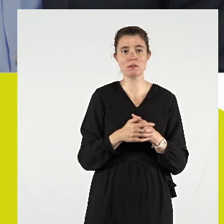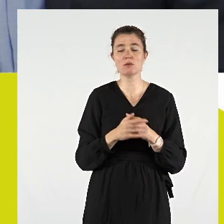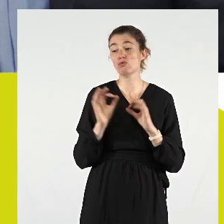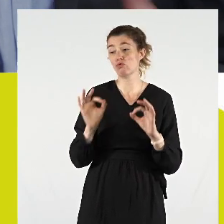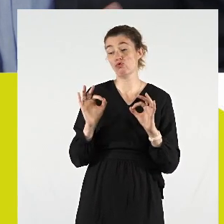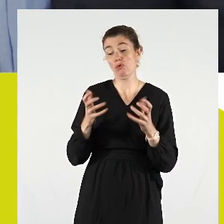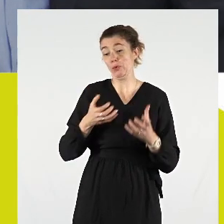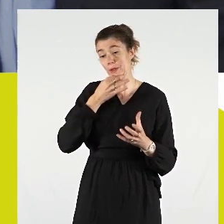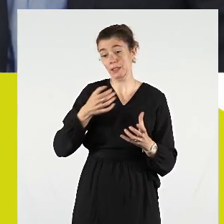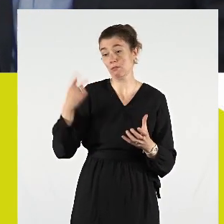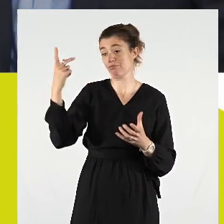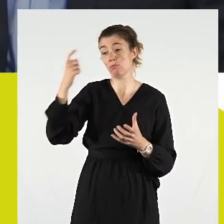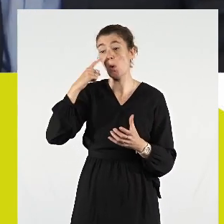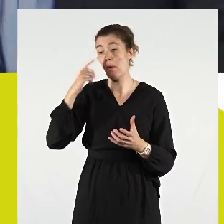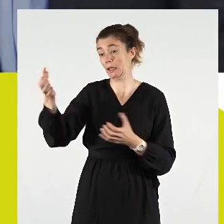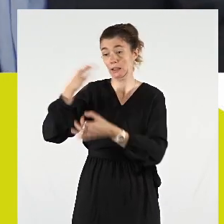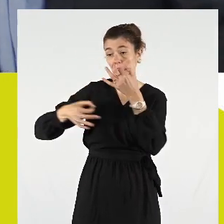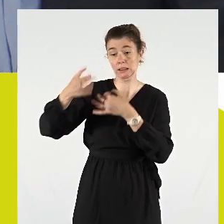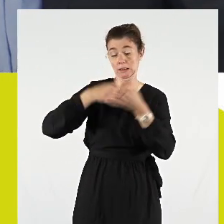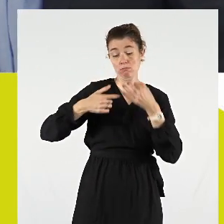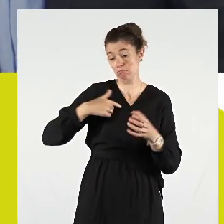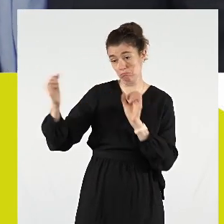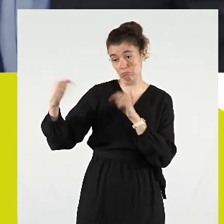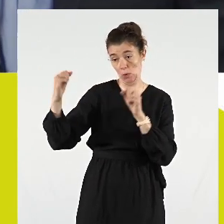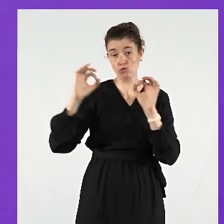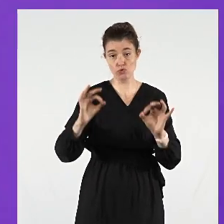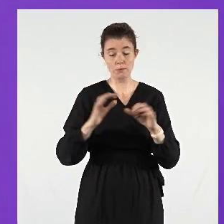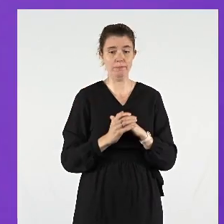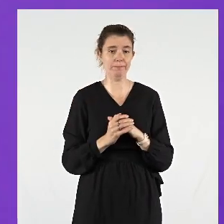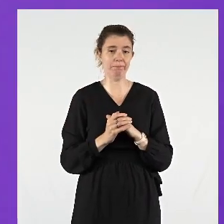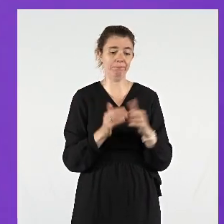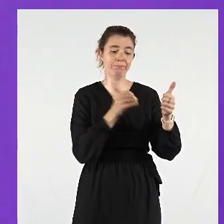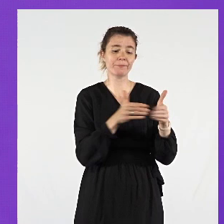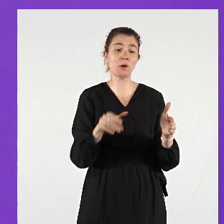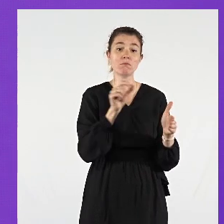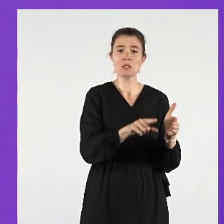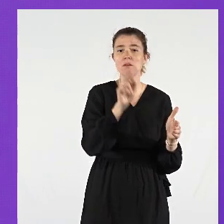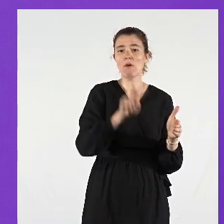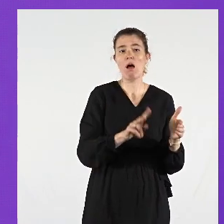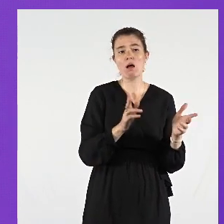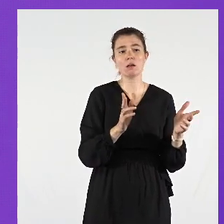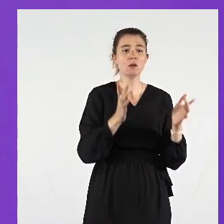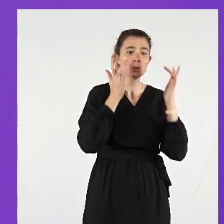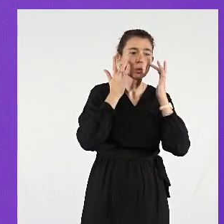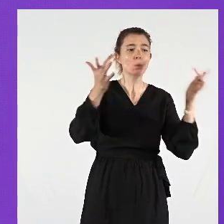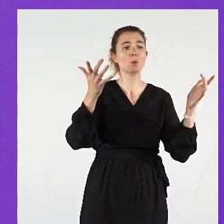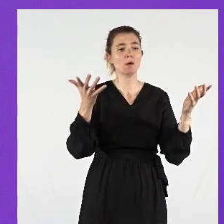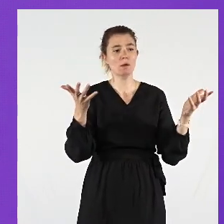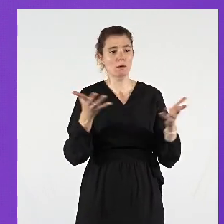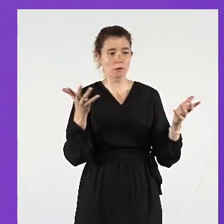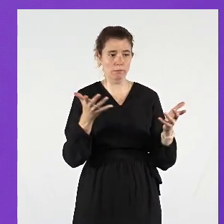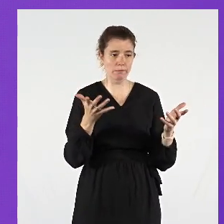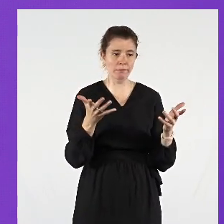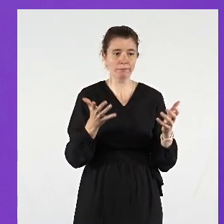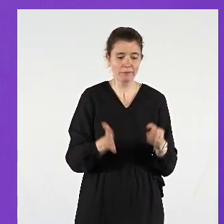les constats établis par David Cos. Dans le secteur, effectivement, il y a une culture de l'aide et du soin à la personne et il y a une confrontation